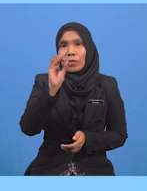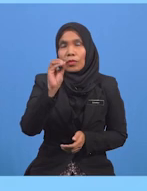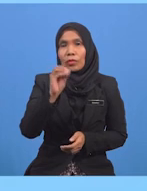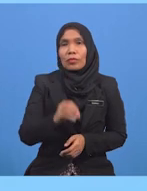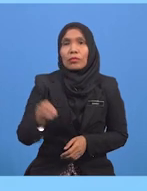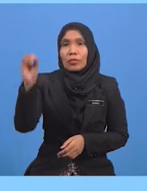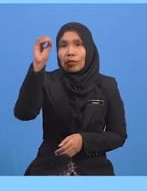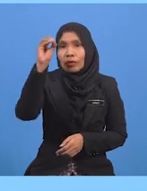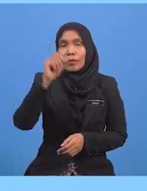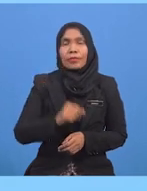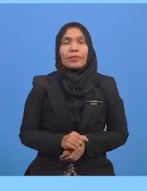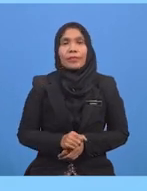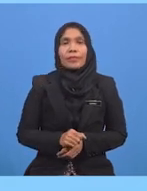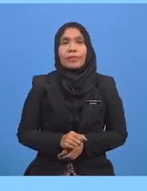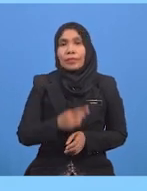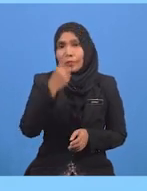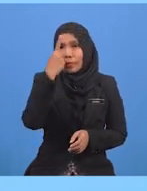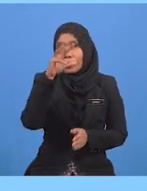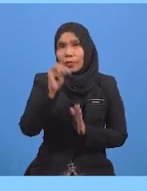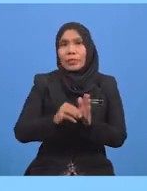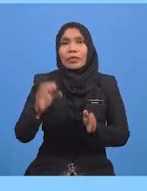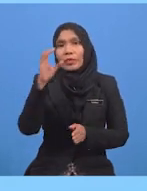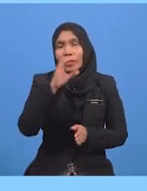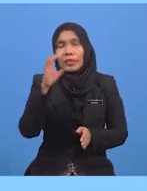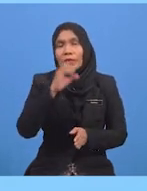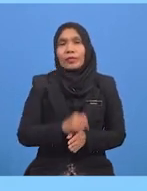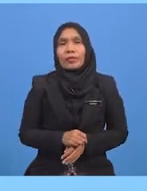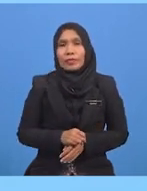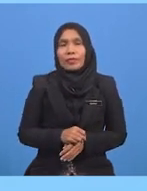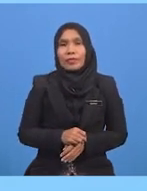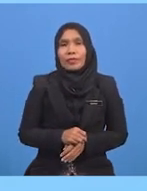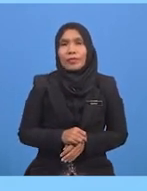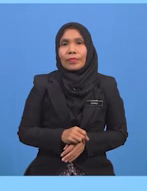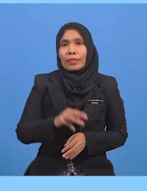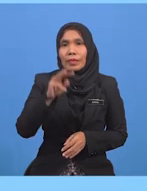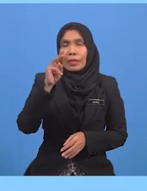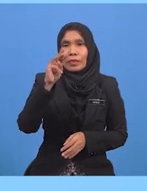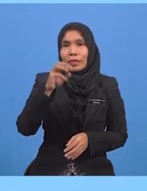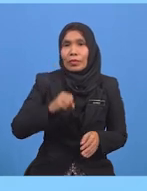itu, untuk mencari sudut MNQ,